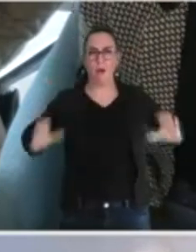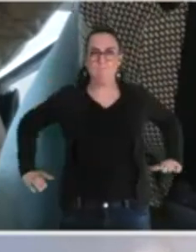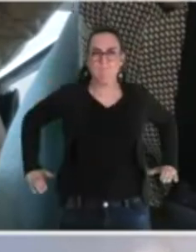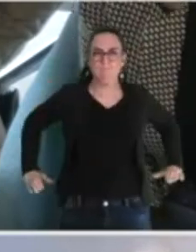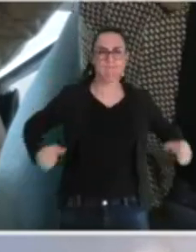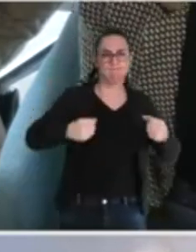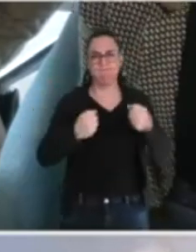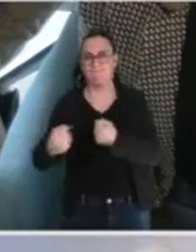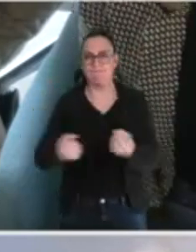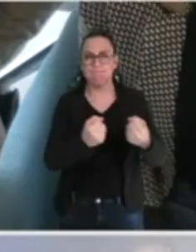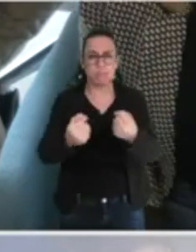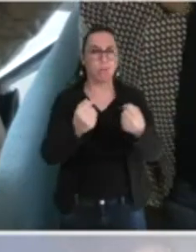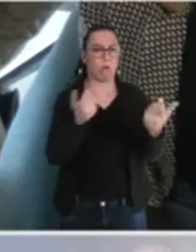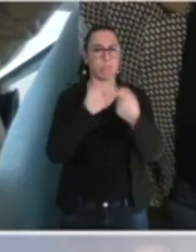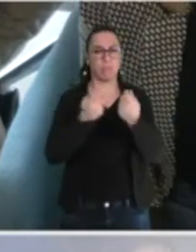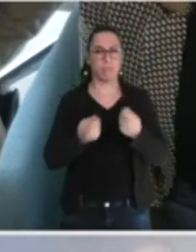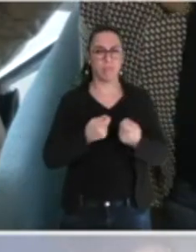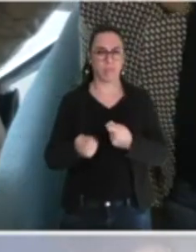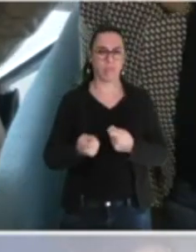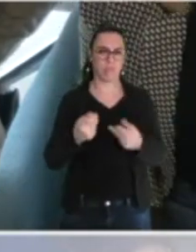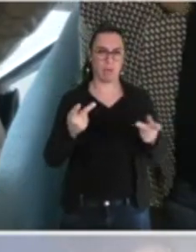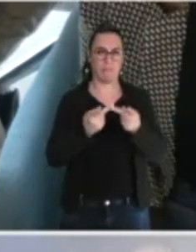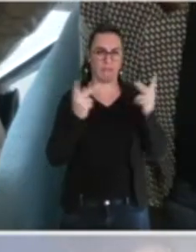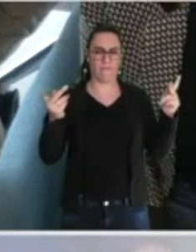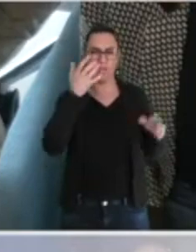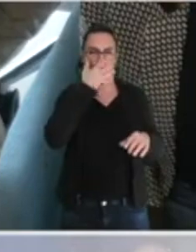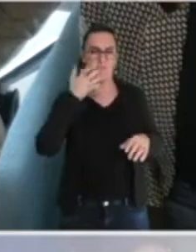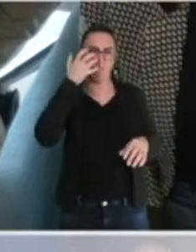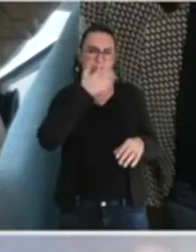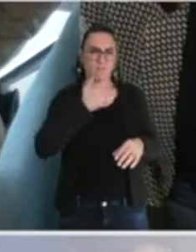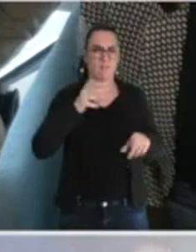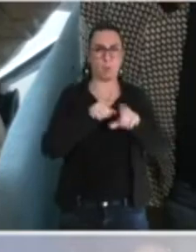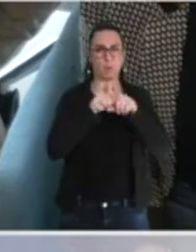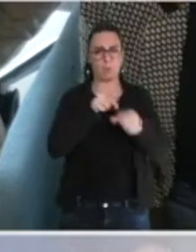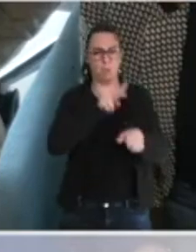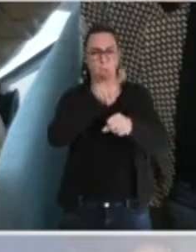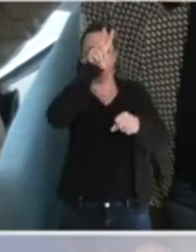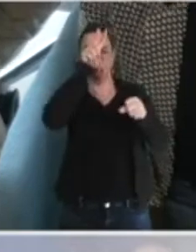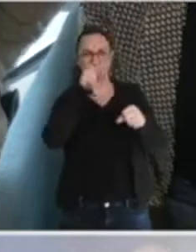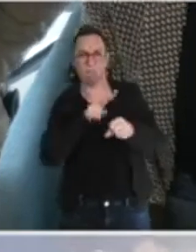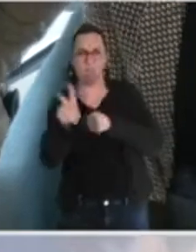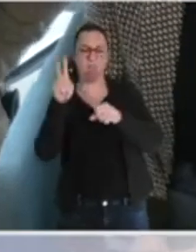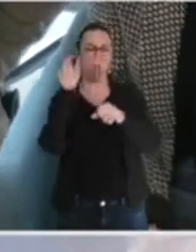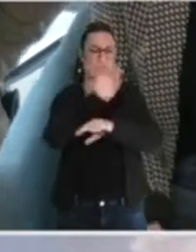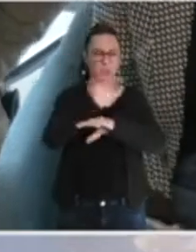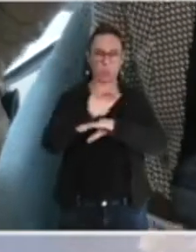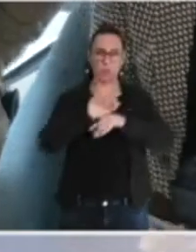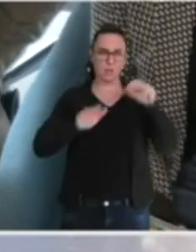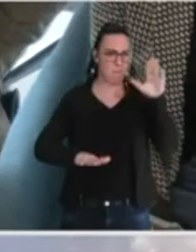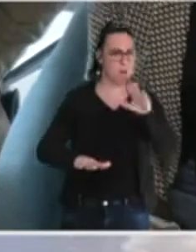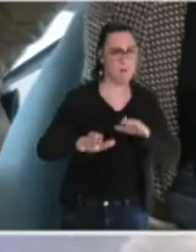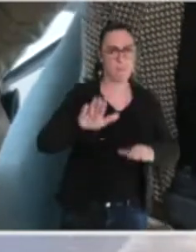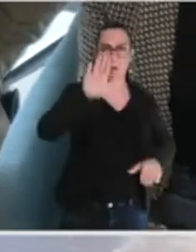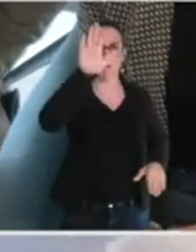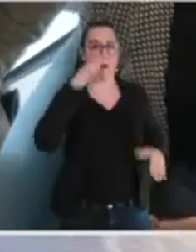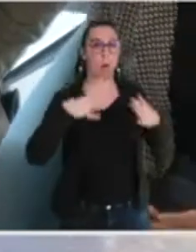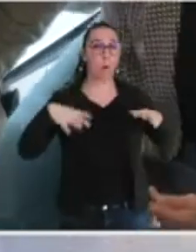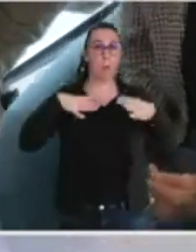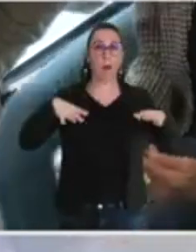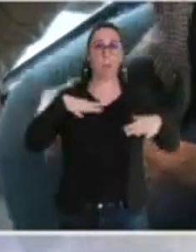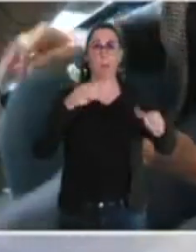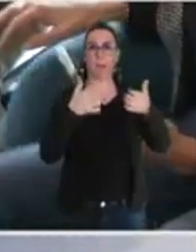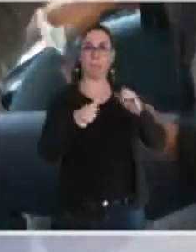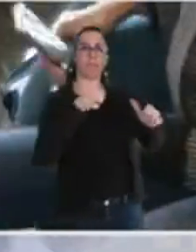genre. C'est une ville défigurée par les incivilités, un sentiment croissant d'insécurité qui décourage toute promenade de